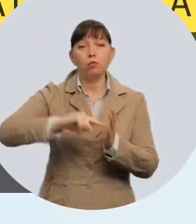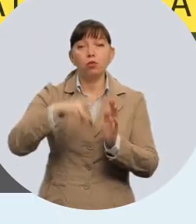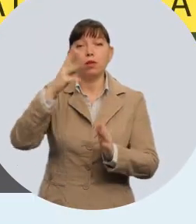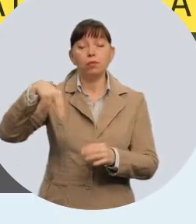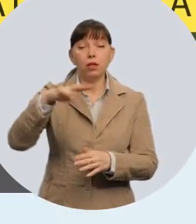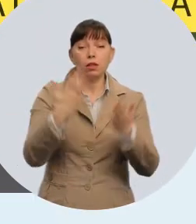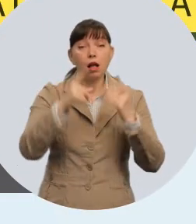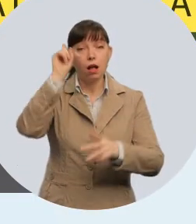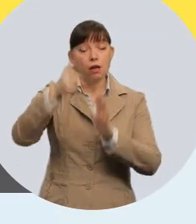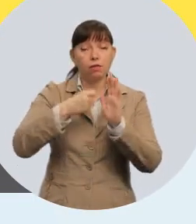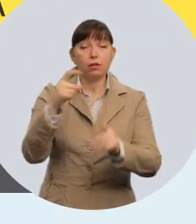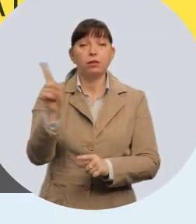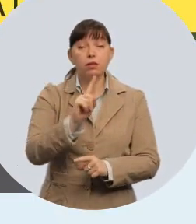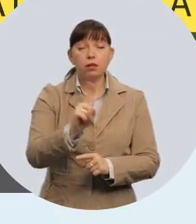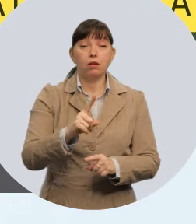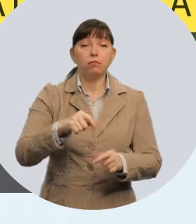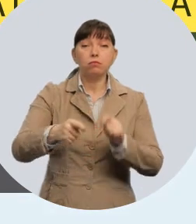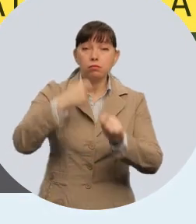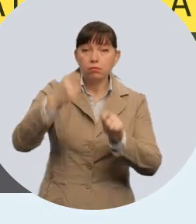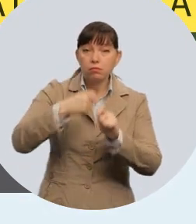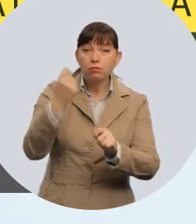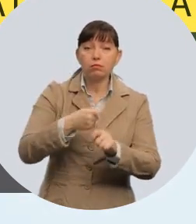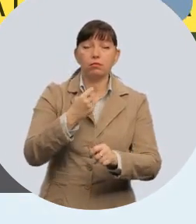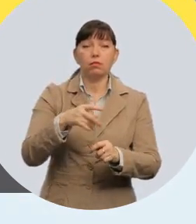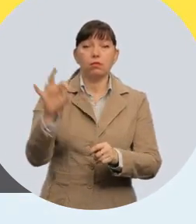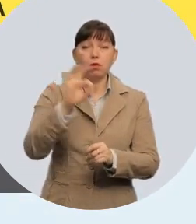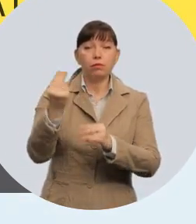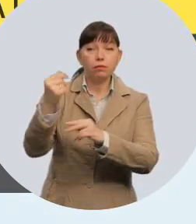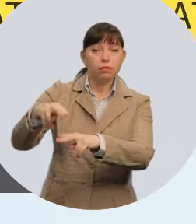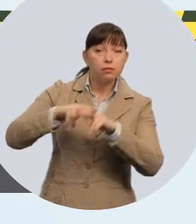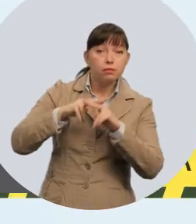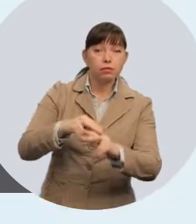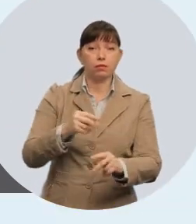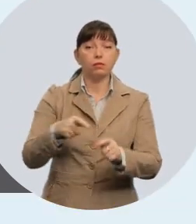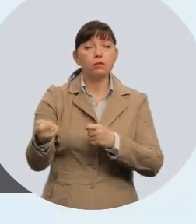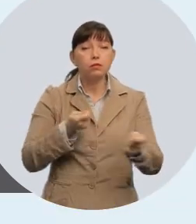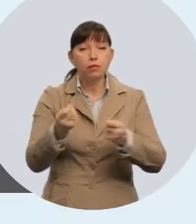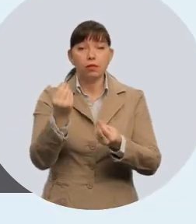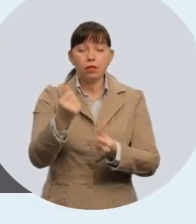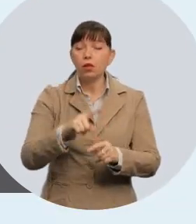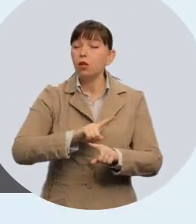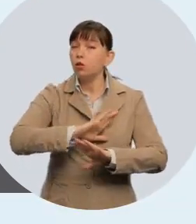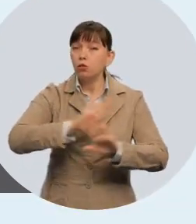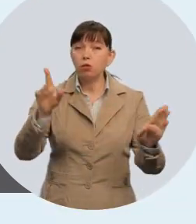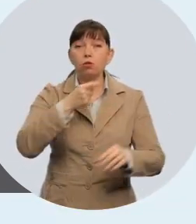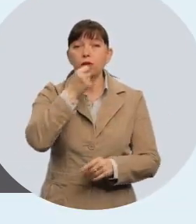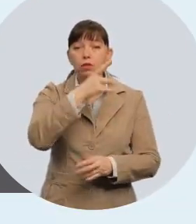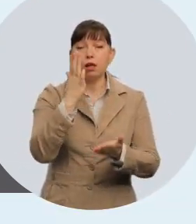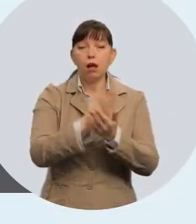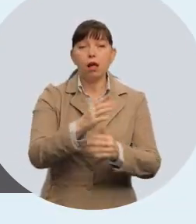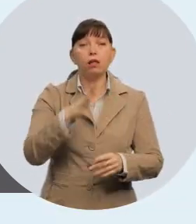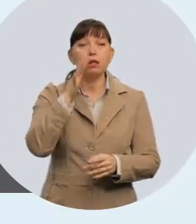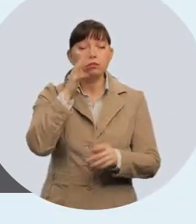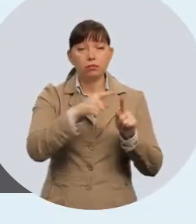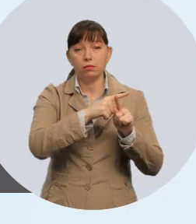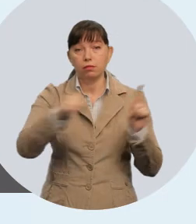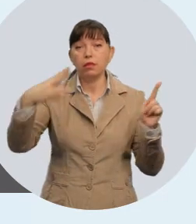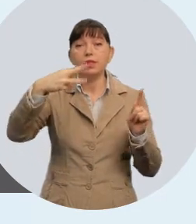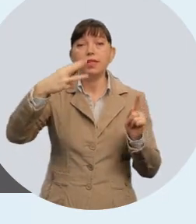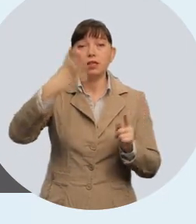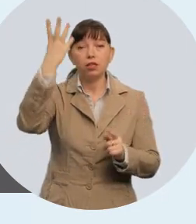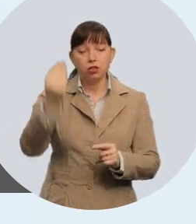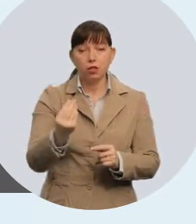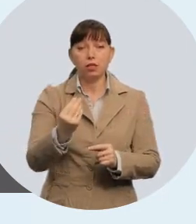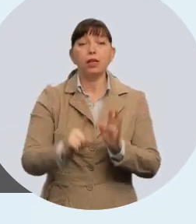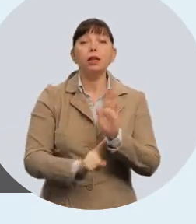că un partid încalcă regulile cu privire la finanțare și gestiune financiară, nu ezita. Ai la dispoziție 30 de zile